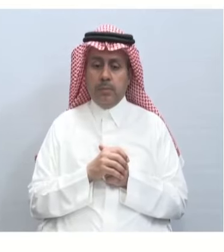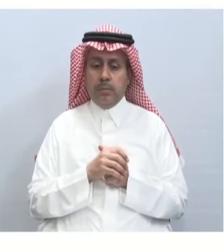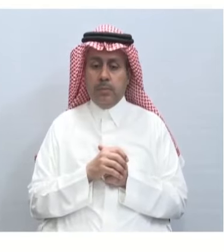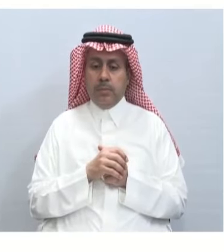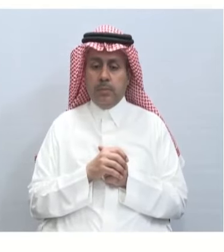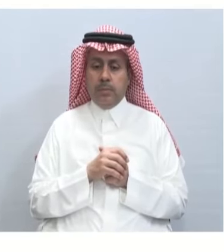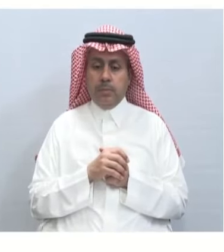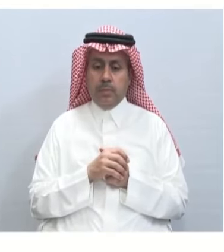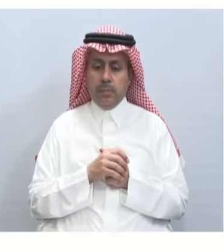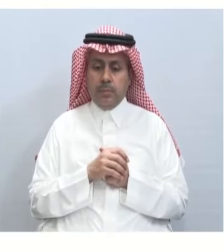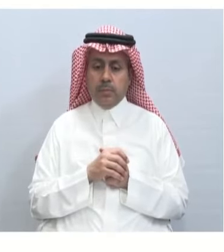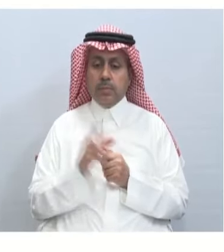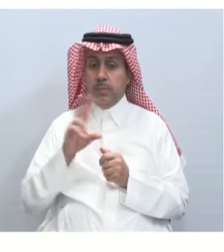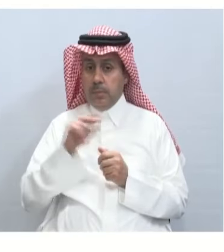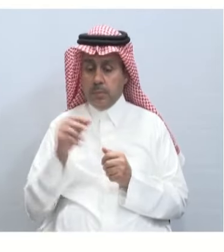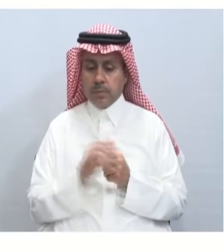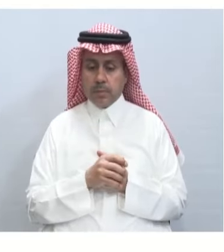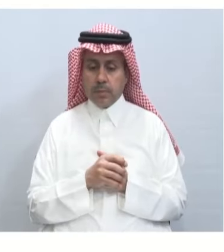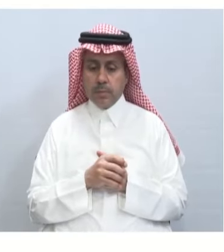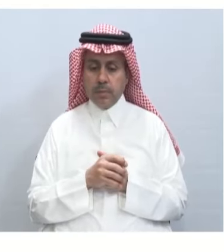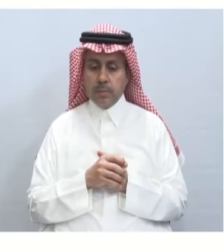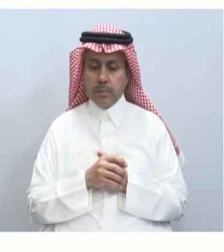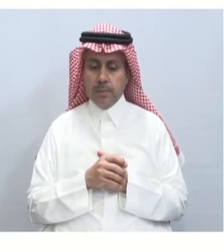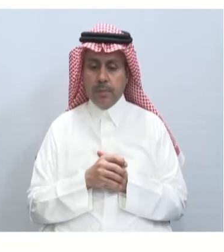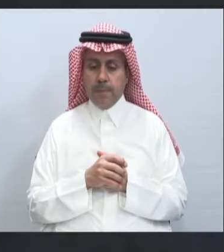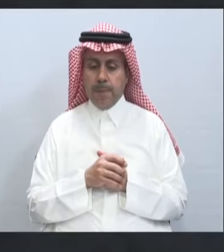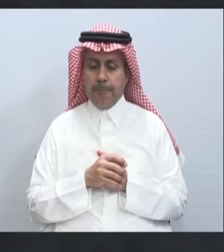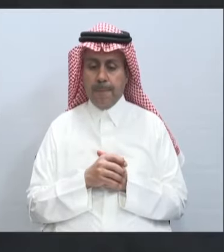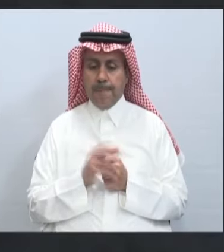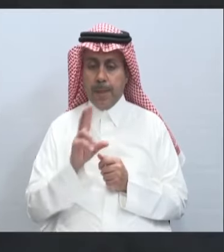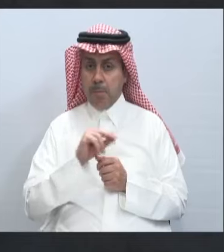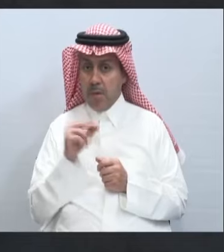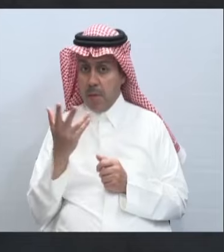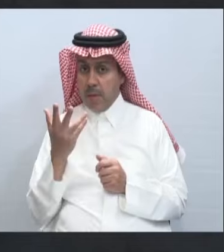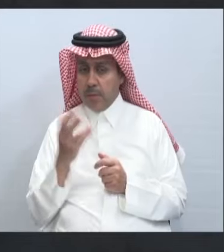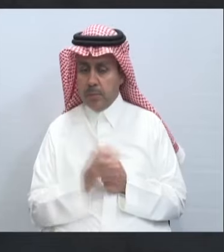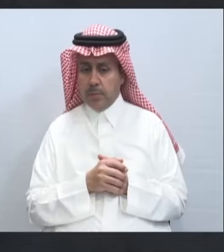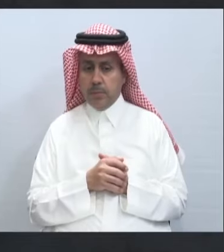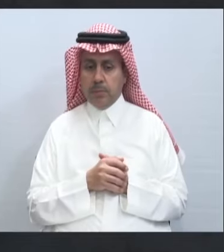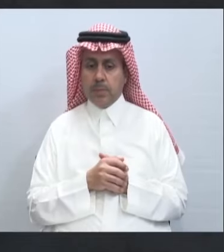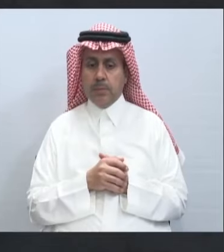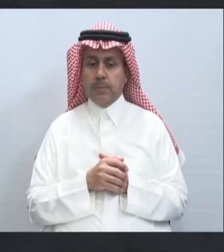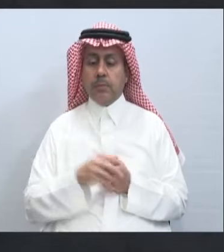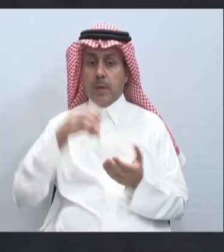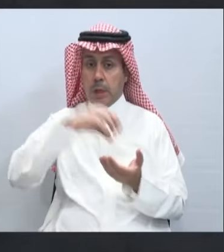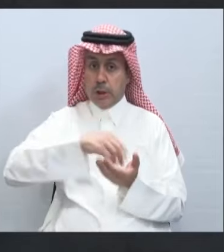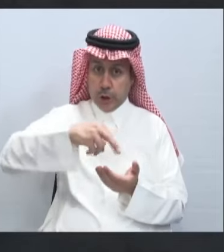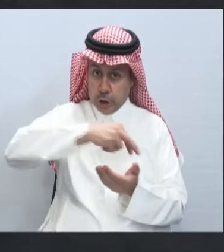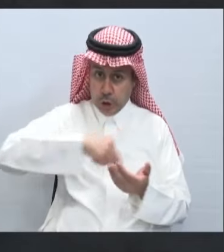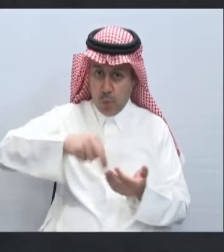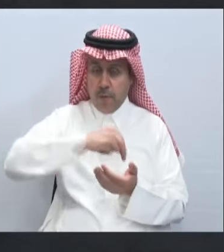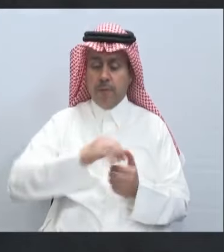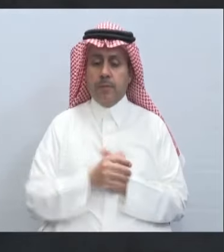العبادات مثل ماذا مثل ماذا ابنائي احسنتم الطواف